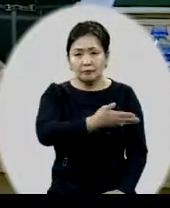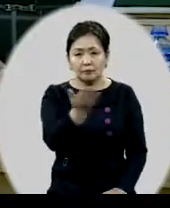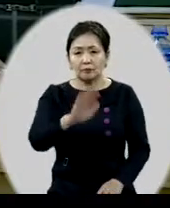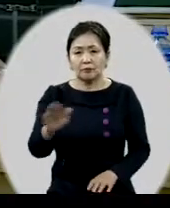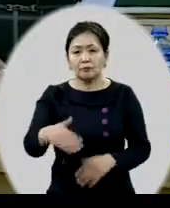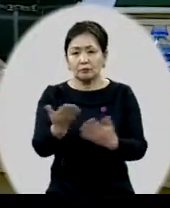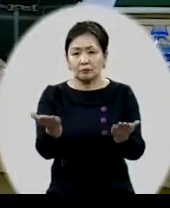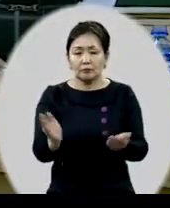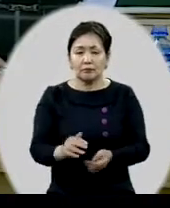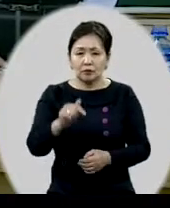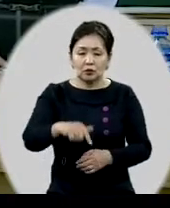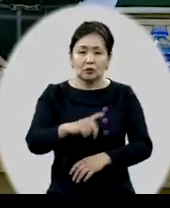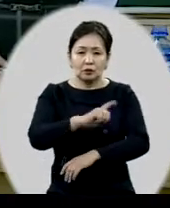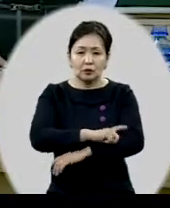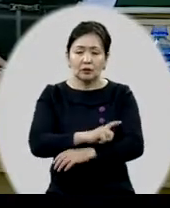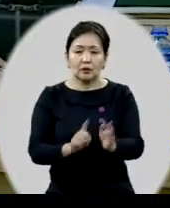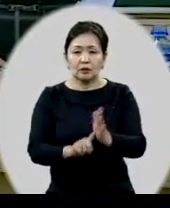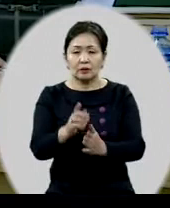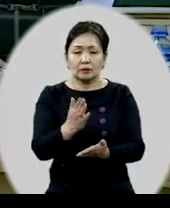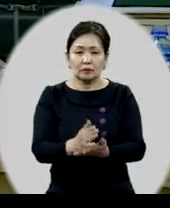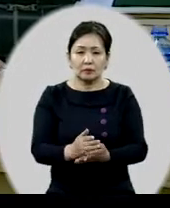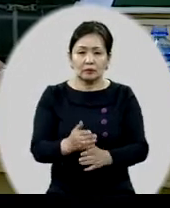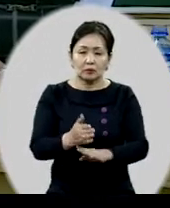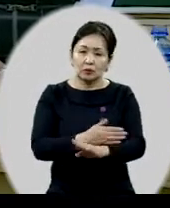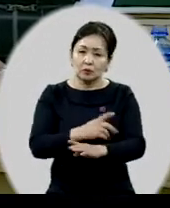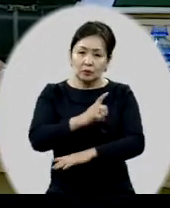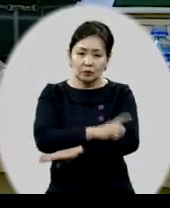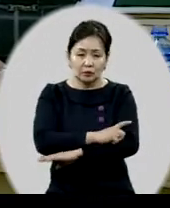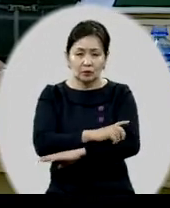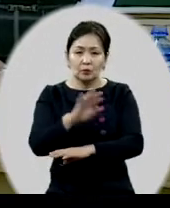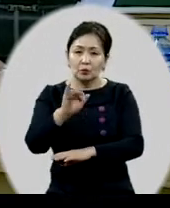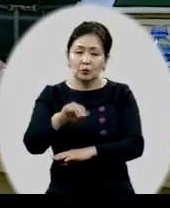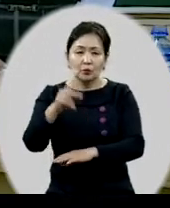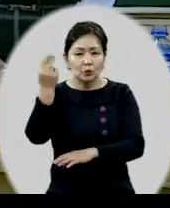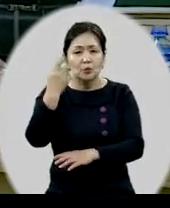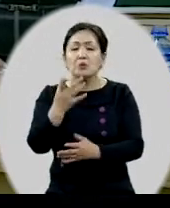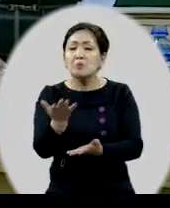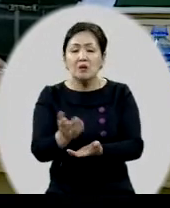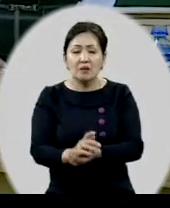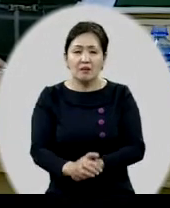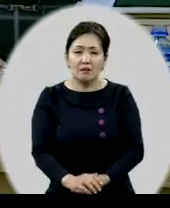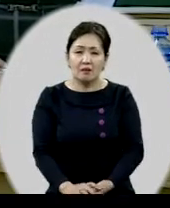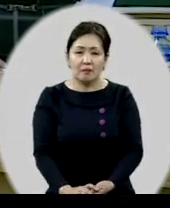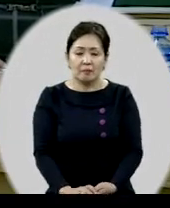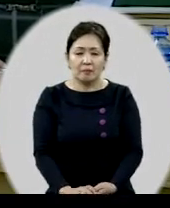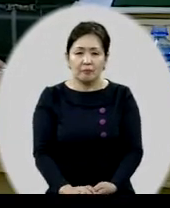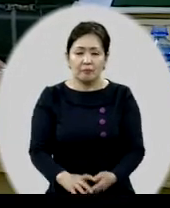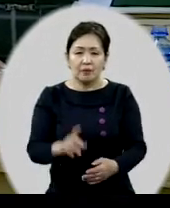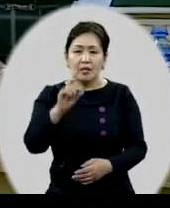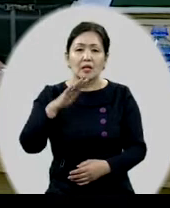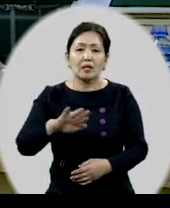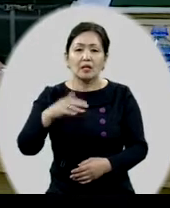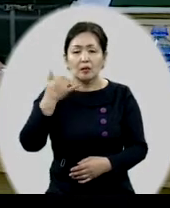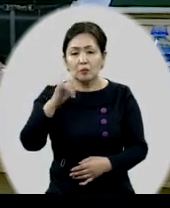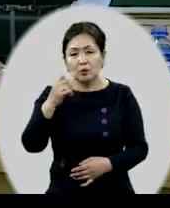Сайн байцгаана хүүхдүүдээ. Өнөөдөр хаан хичээлийг эхэлцгээе. Бид өмнөх хичээлээр юу сурсан бilé? Энгийн